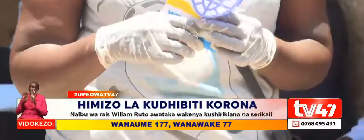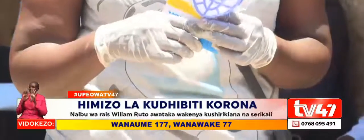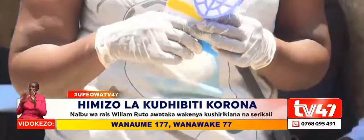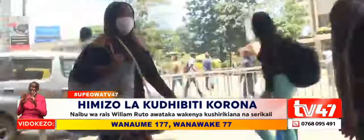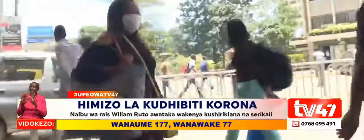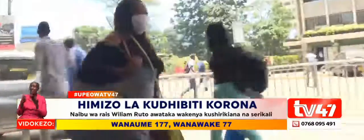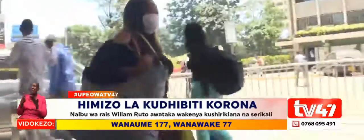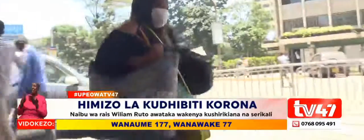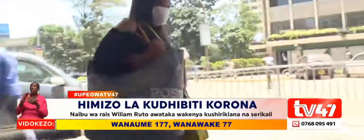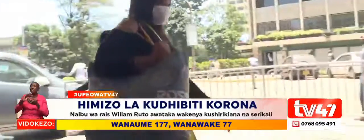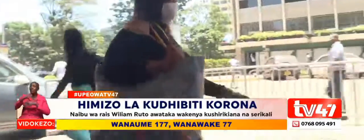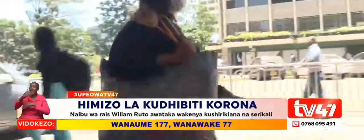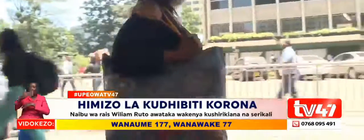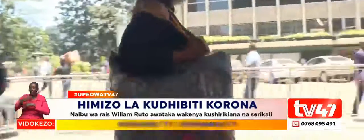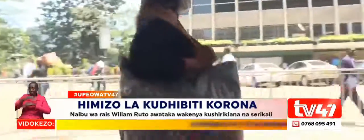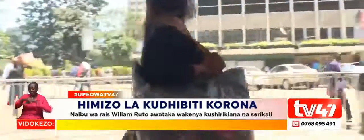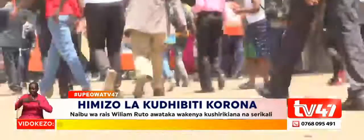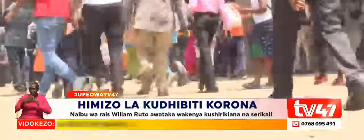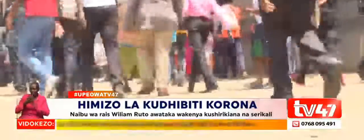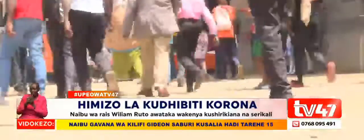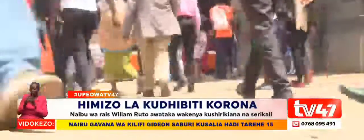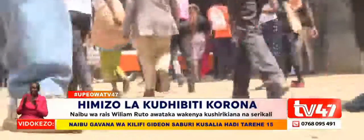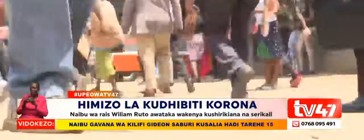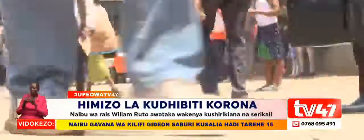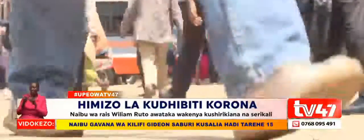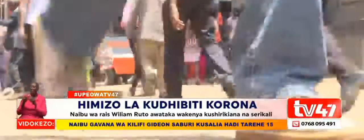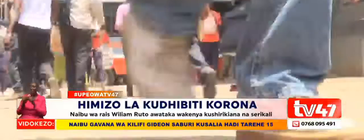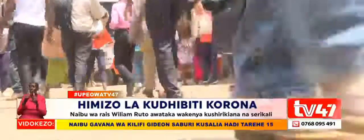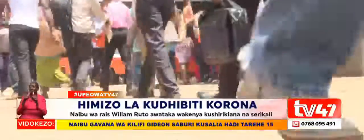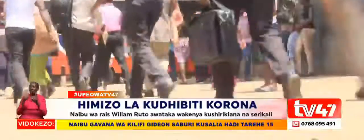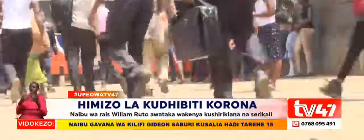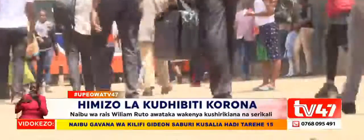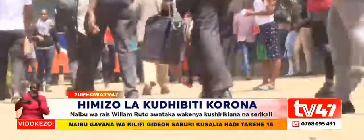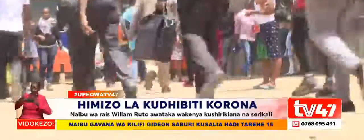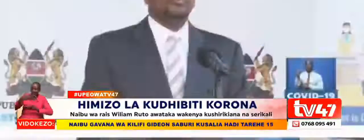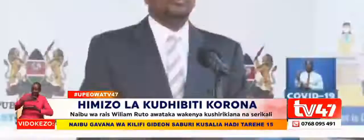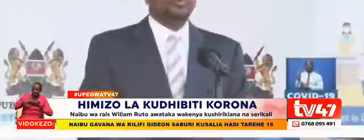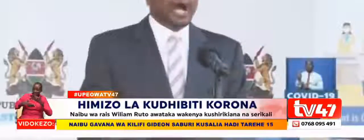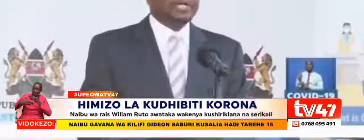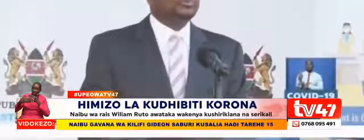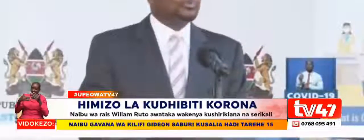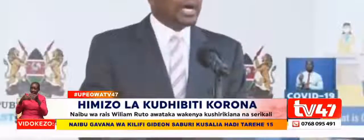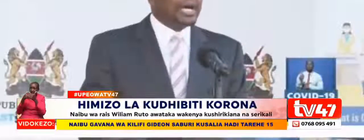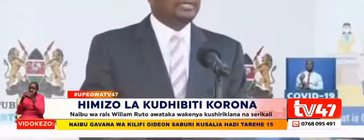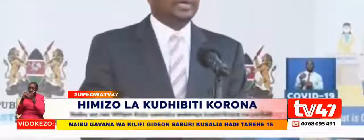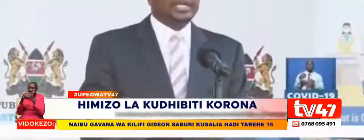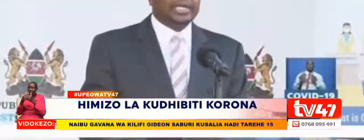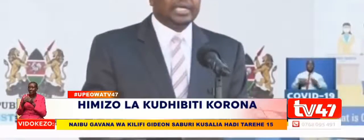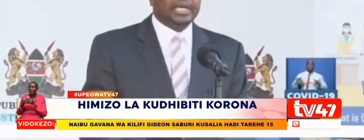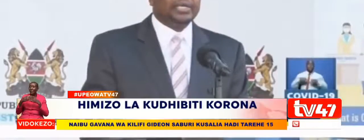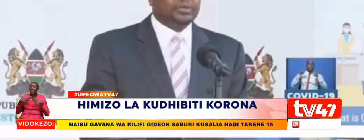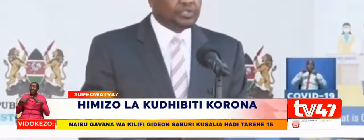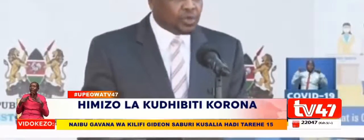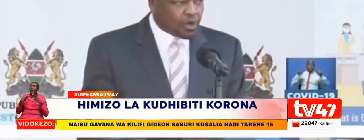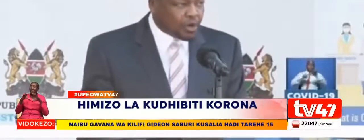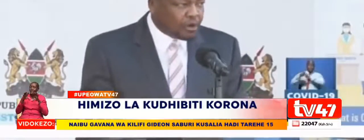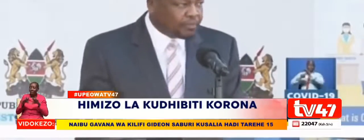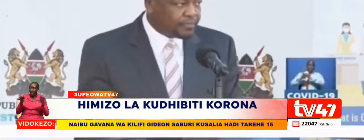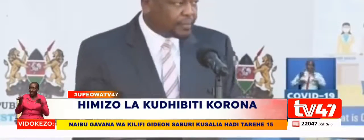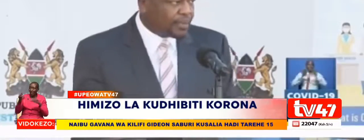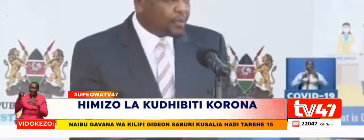ya kunawa mikono na kuzingatia na kuepuka mtaguzano wa karibu. Watu wale wanaingia hiyo